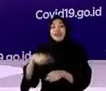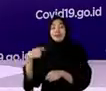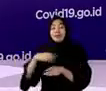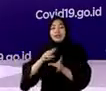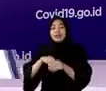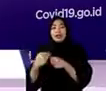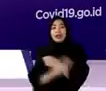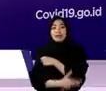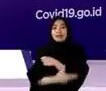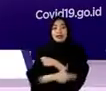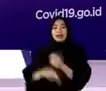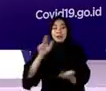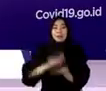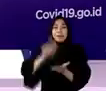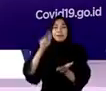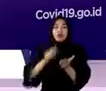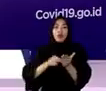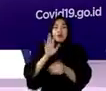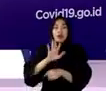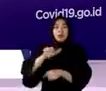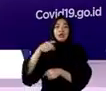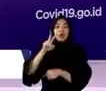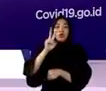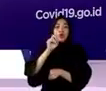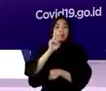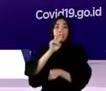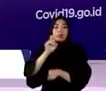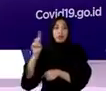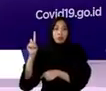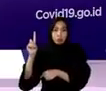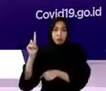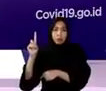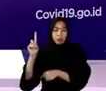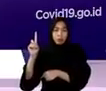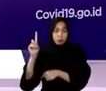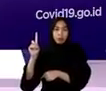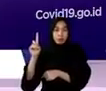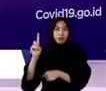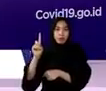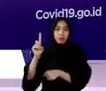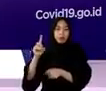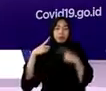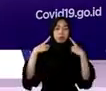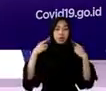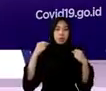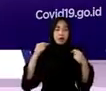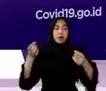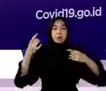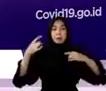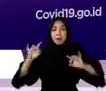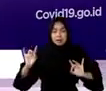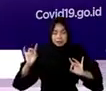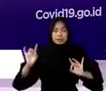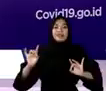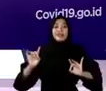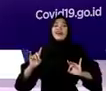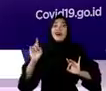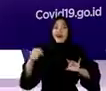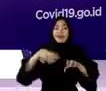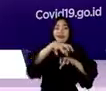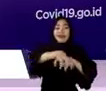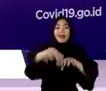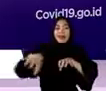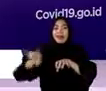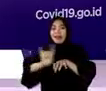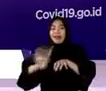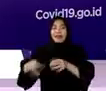Negeri Nomor 5 Tahun 2021. Selain berlaku di seluruh provinsi di Pulau Jawa dan Bali, perpanjangan PPKM